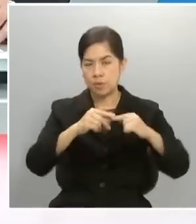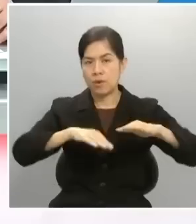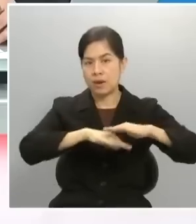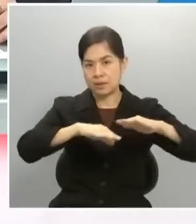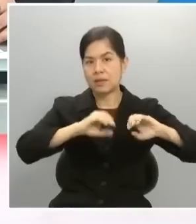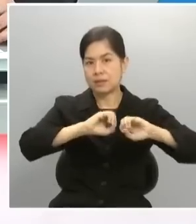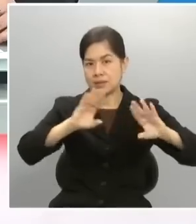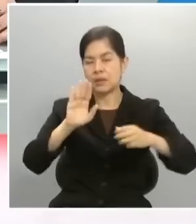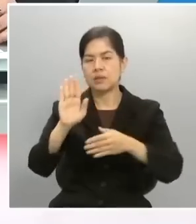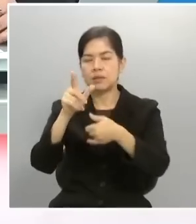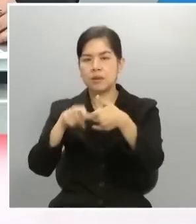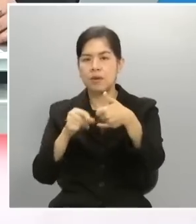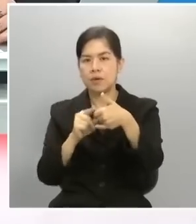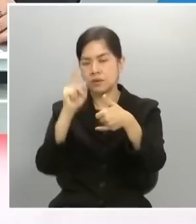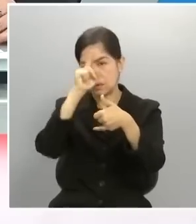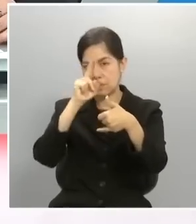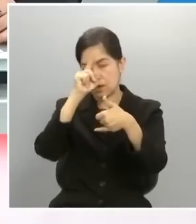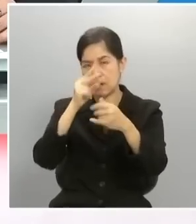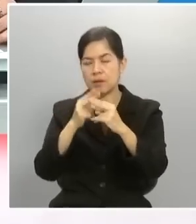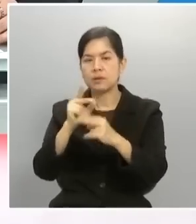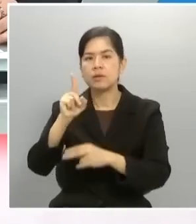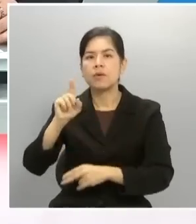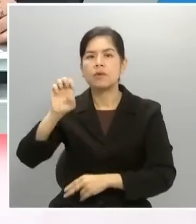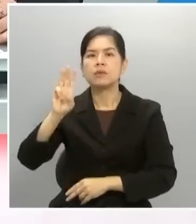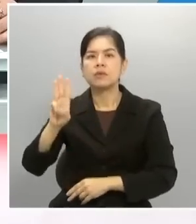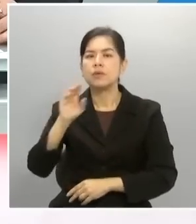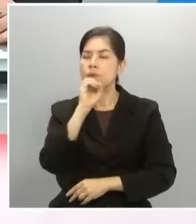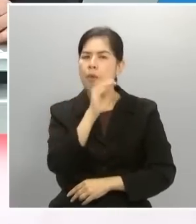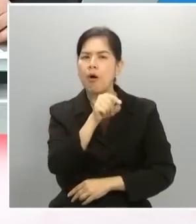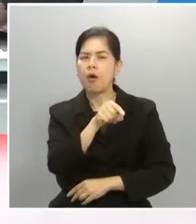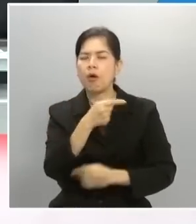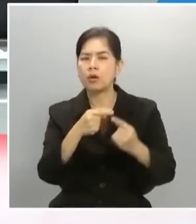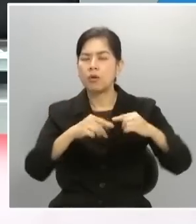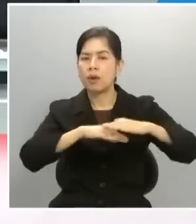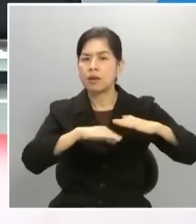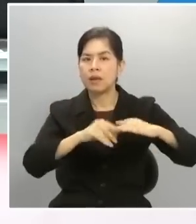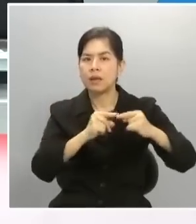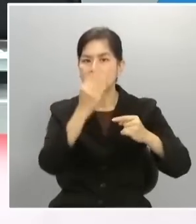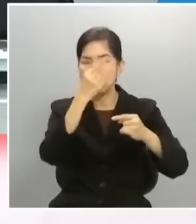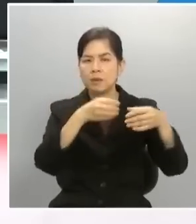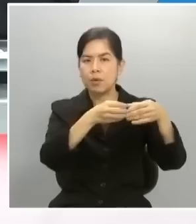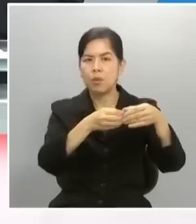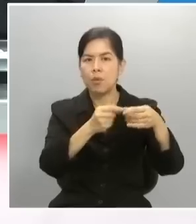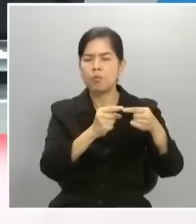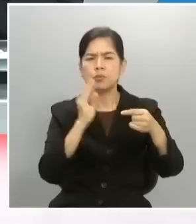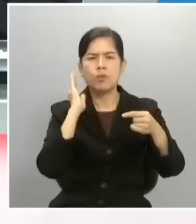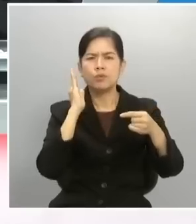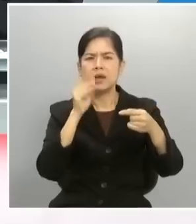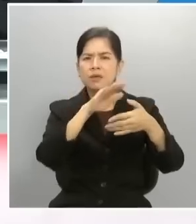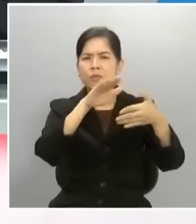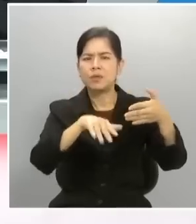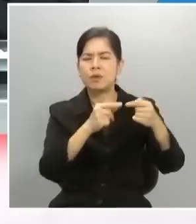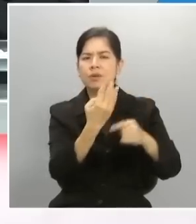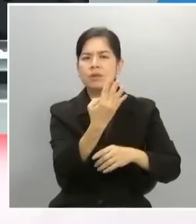วุมของคุณดิวที่ได้มีการออกมาตอบโต้กับบุคคลกลุ่มนึงซึ่งพยายามที่จะบอกว่า